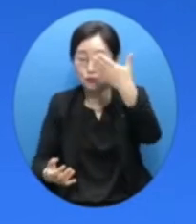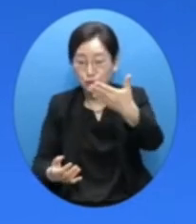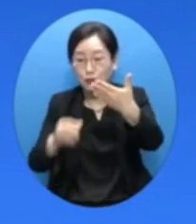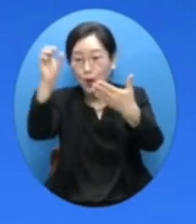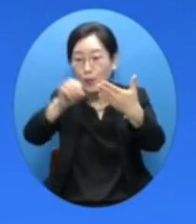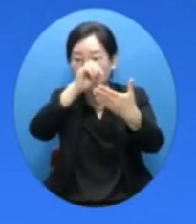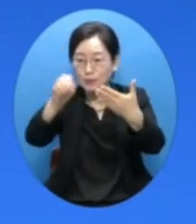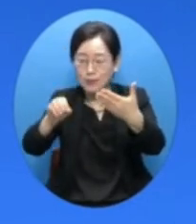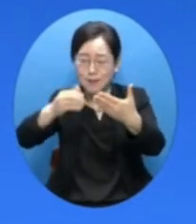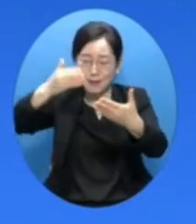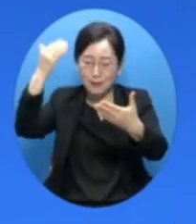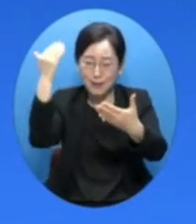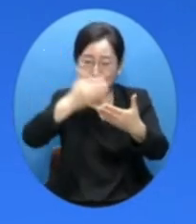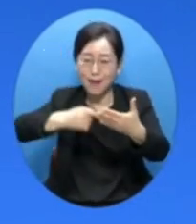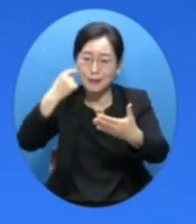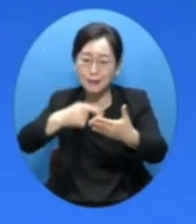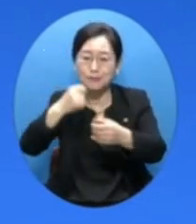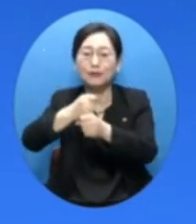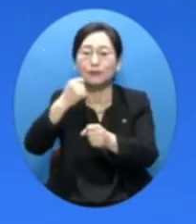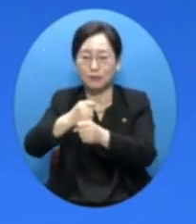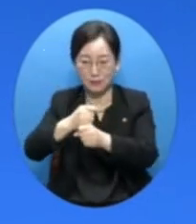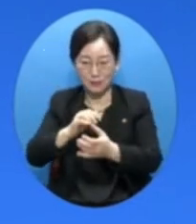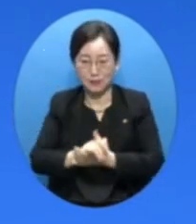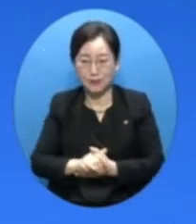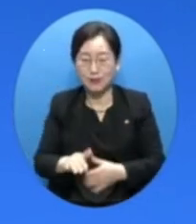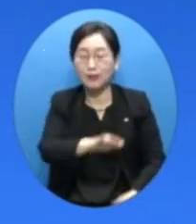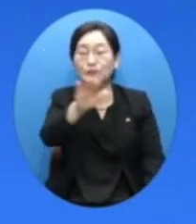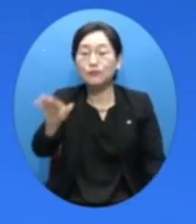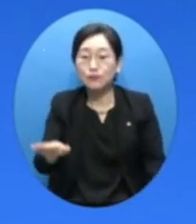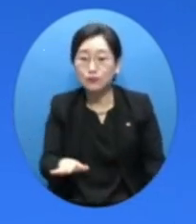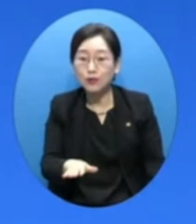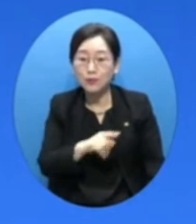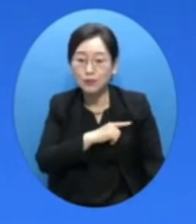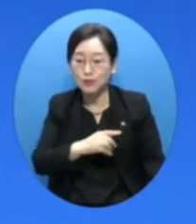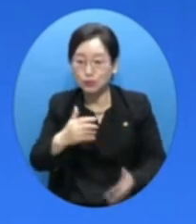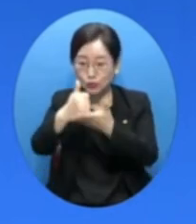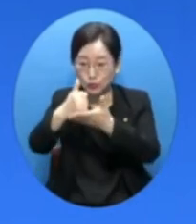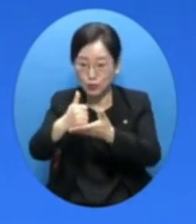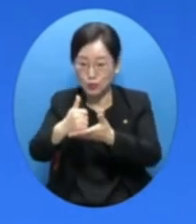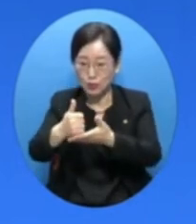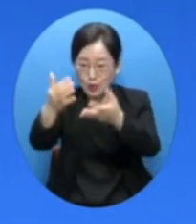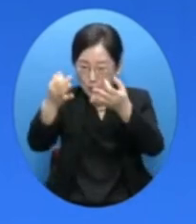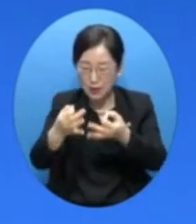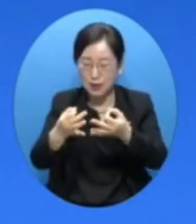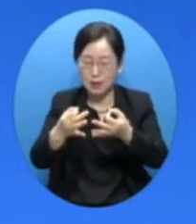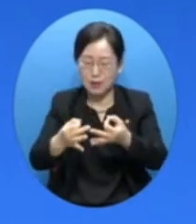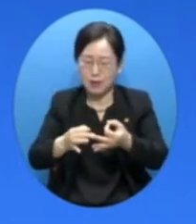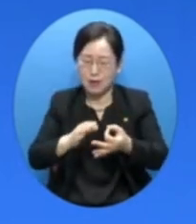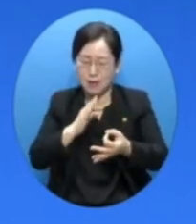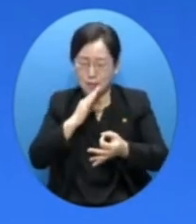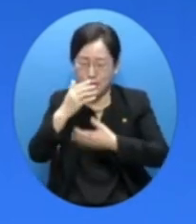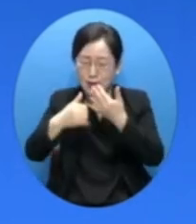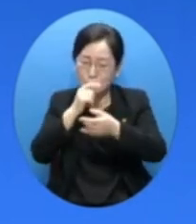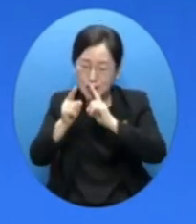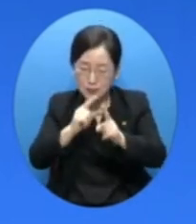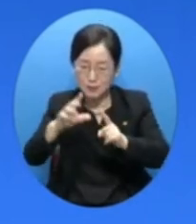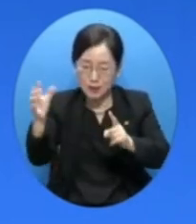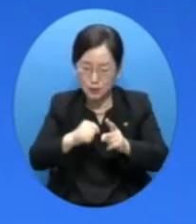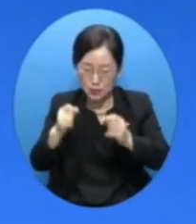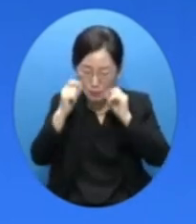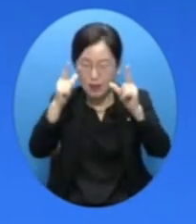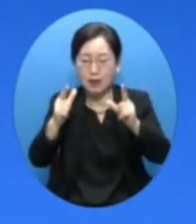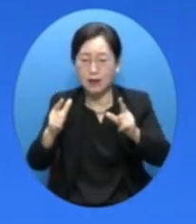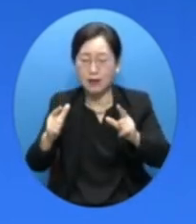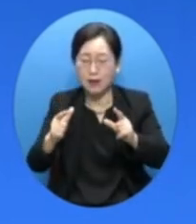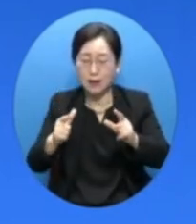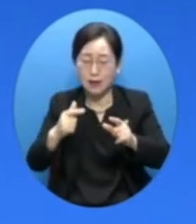99%의 순금이 쏟아나는 것을 보았습니다. 우리가 먼저 주 앞에 깨어져야 됩니다. 말씀의 방매로 깨어져야 되는 것입니다. 말씀의 물로